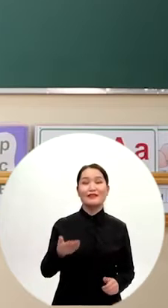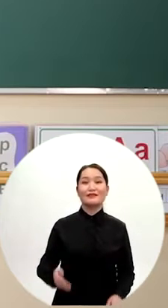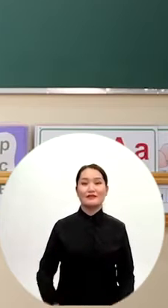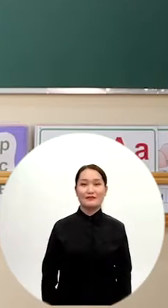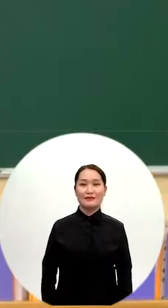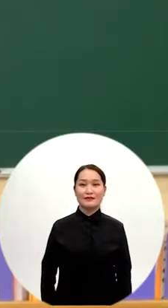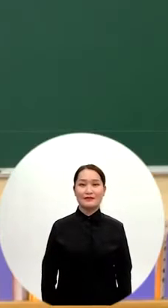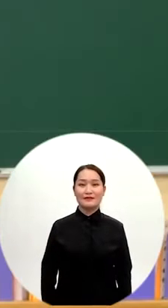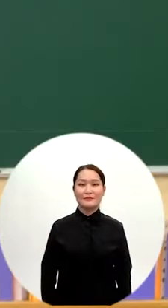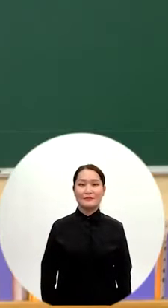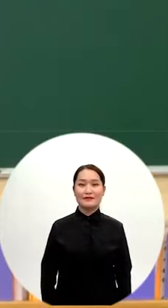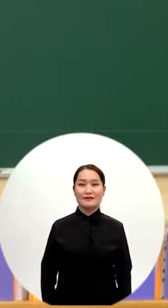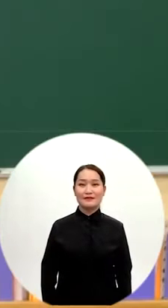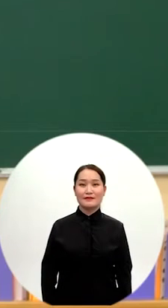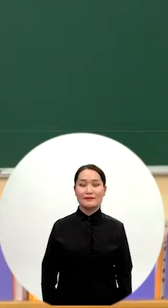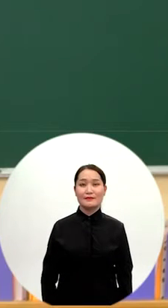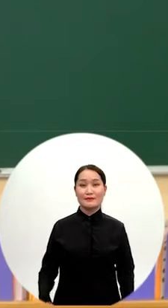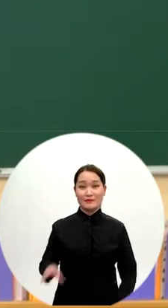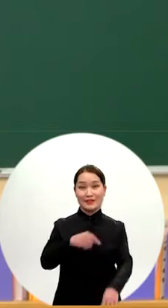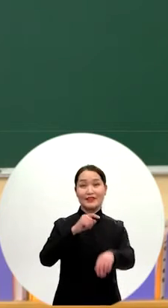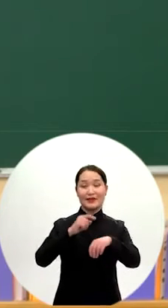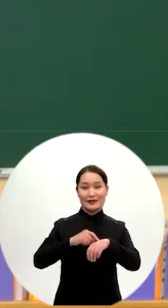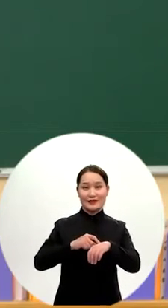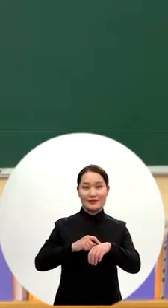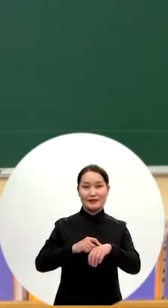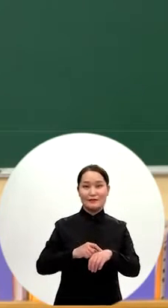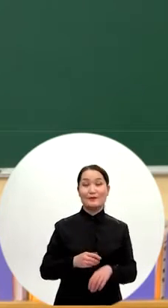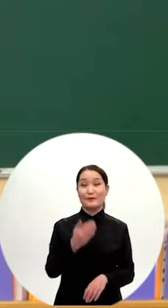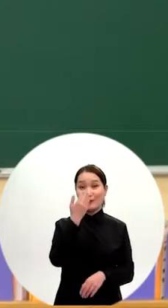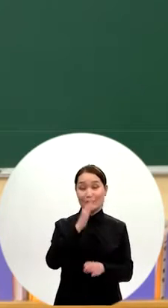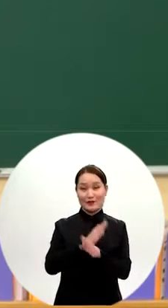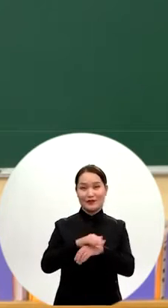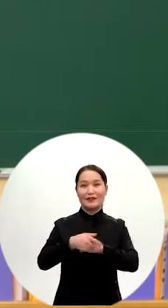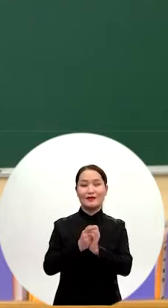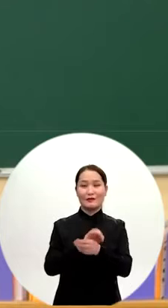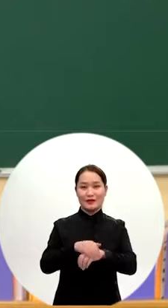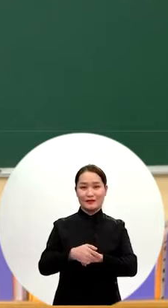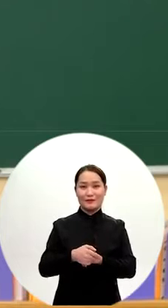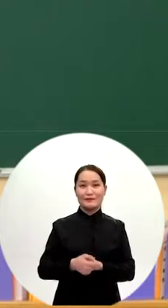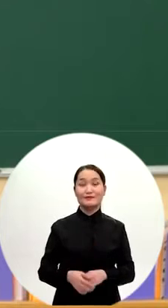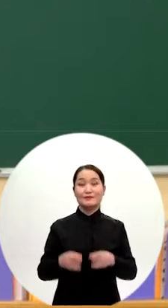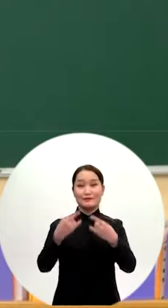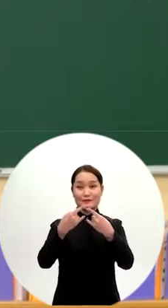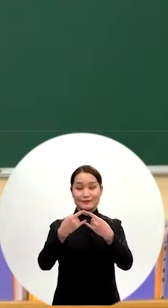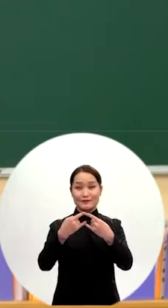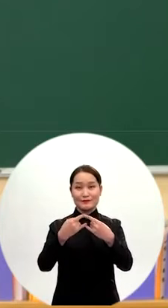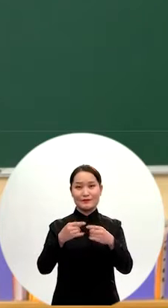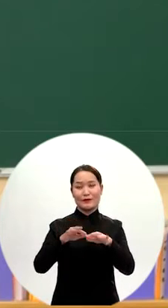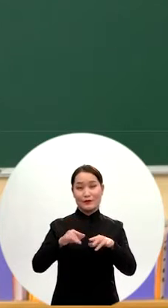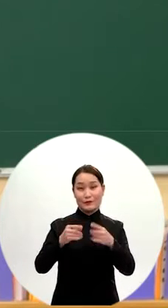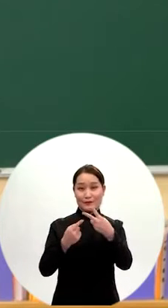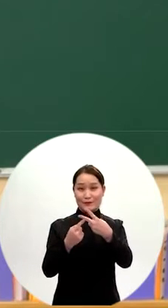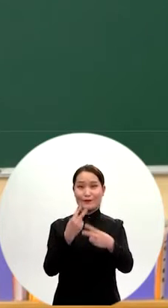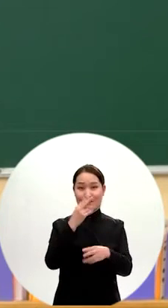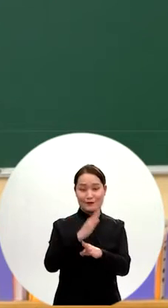ээ. За бид гараа за тоглосныхоо дараагаар за телевизор болон